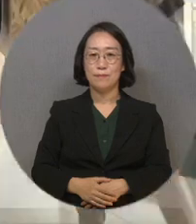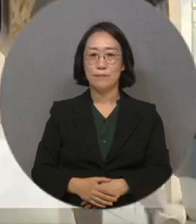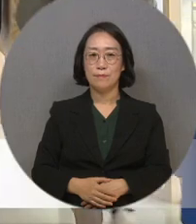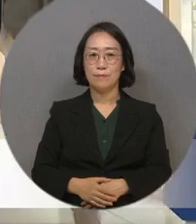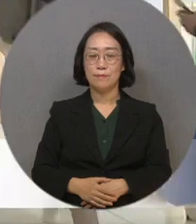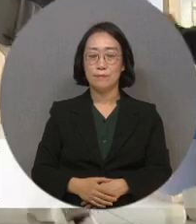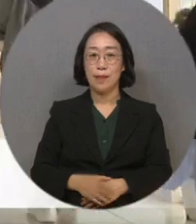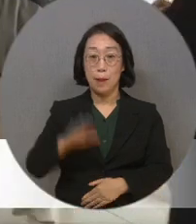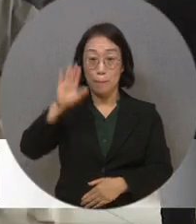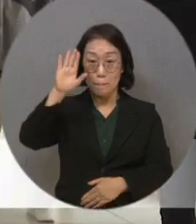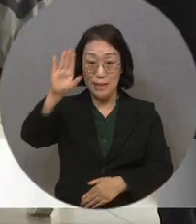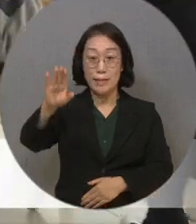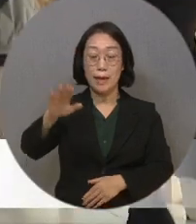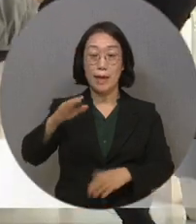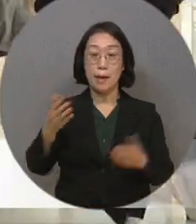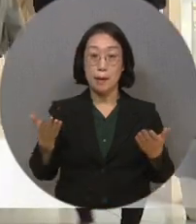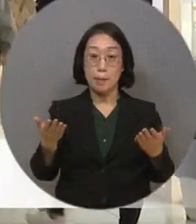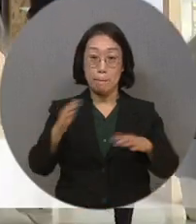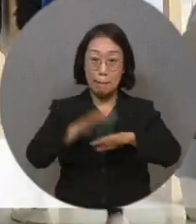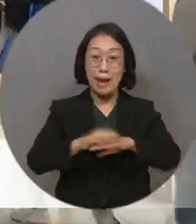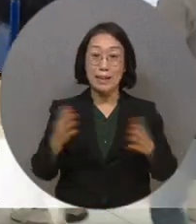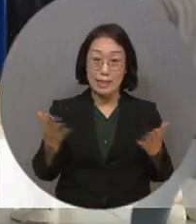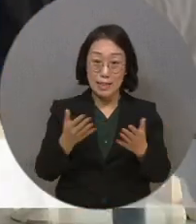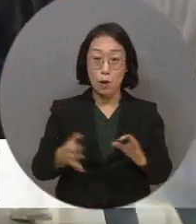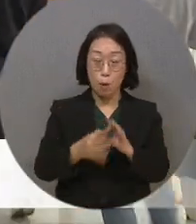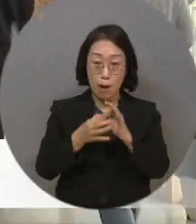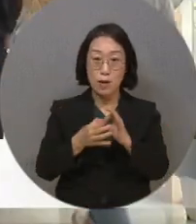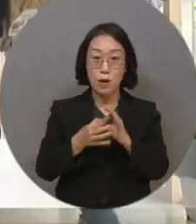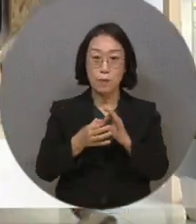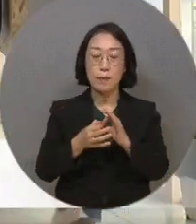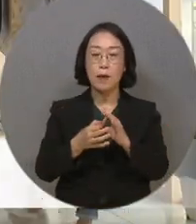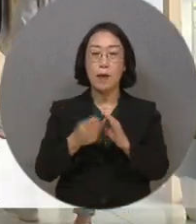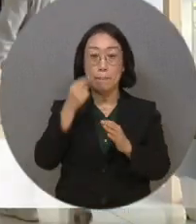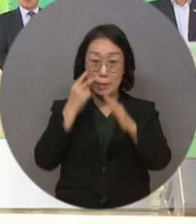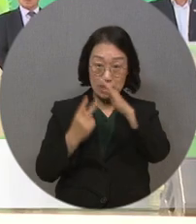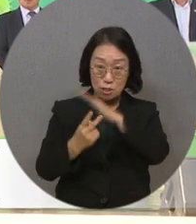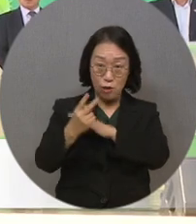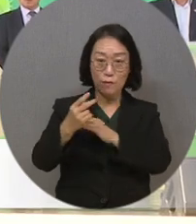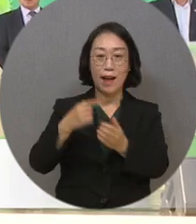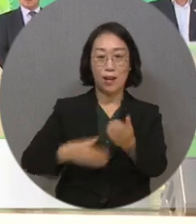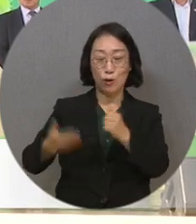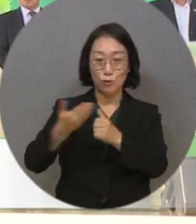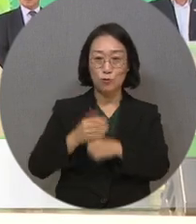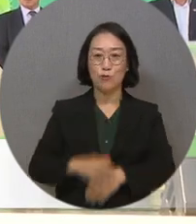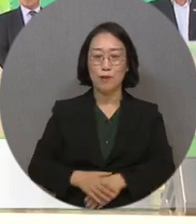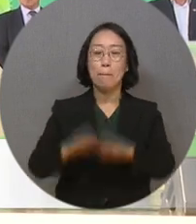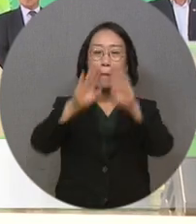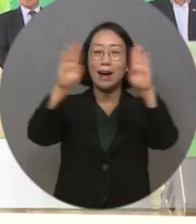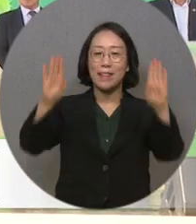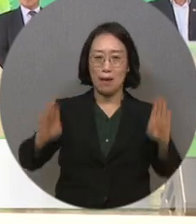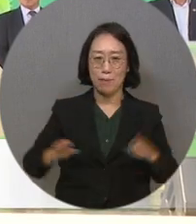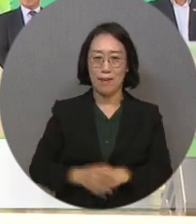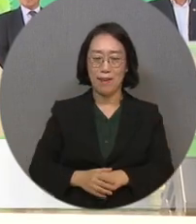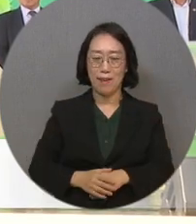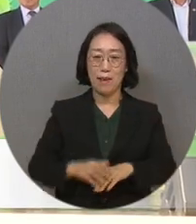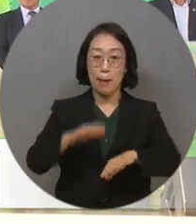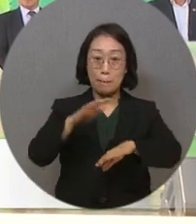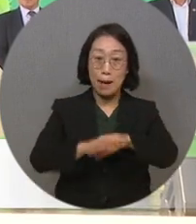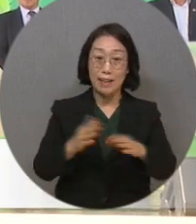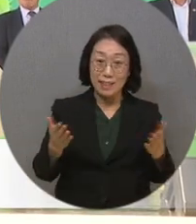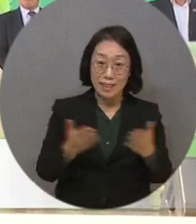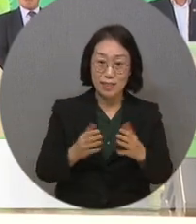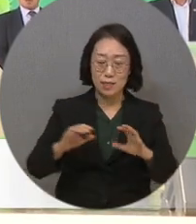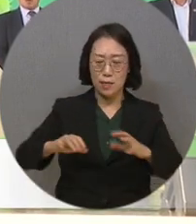미래 농업의 비전을 제시하는 2023 국제농업박람회가 농업이 세상을 바꾼다를 주제로